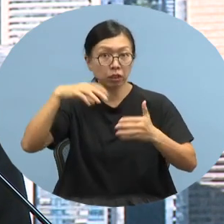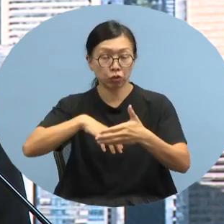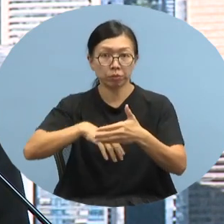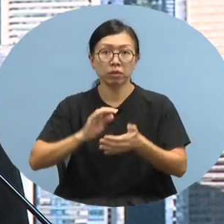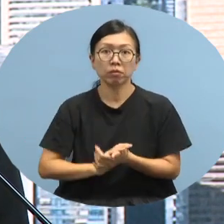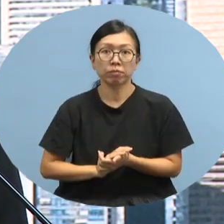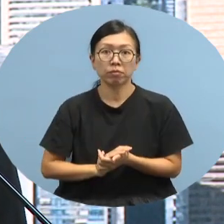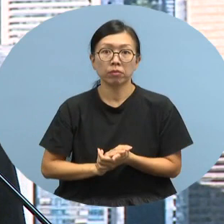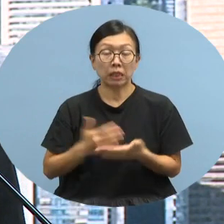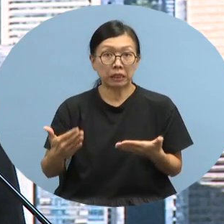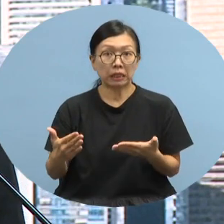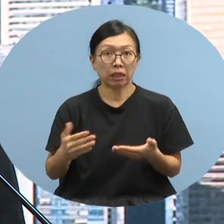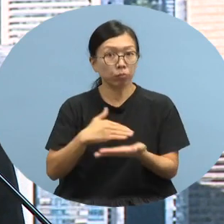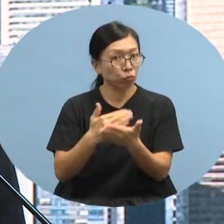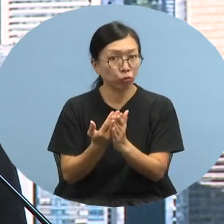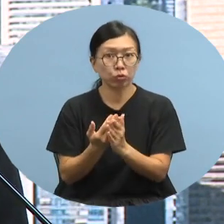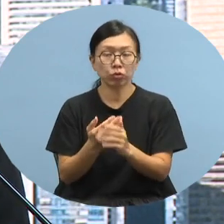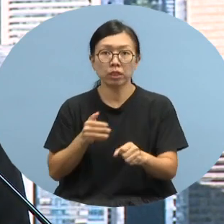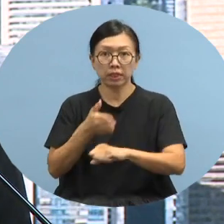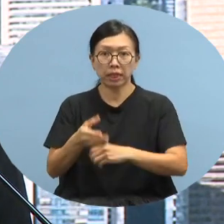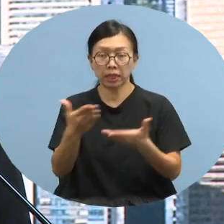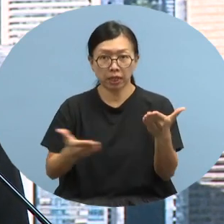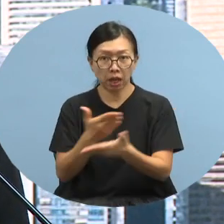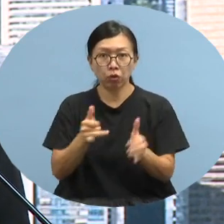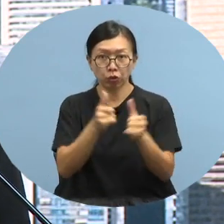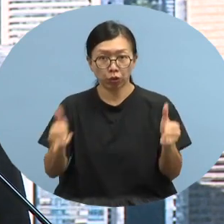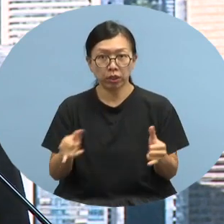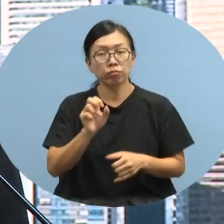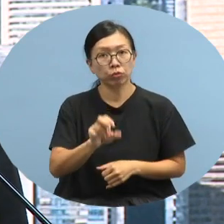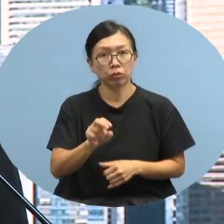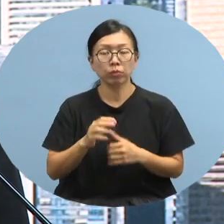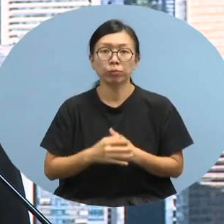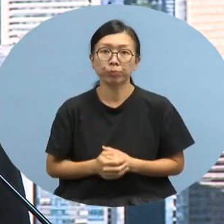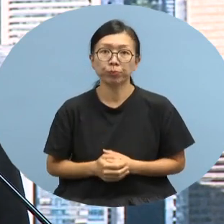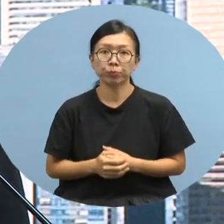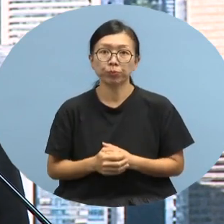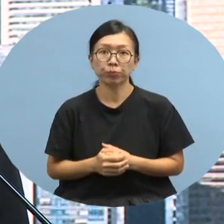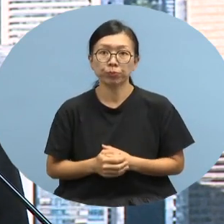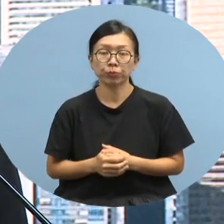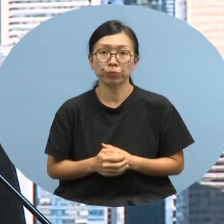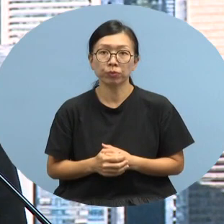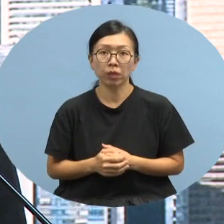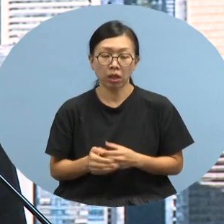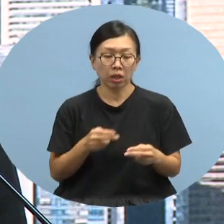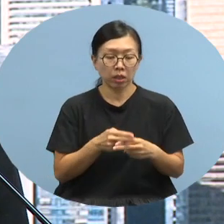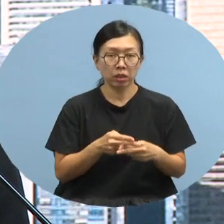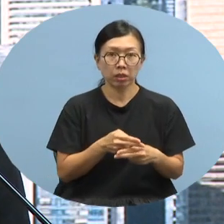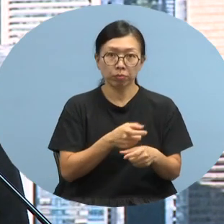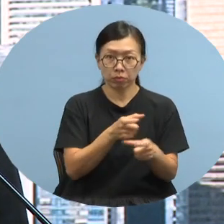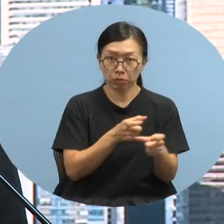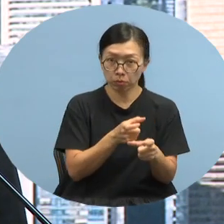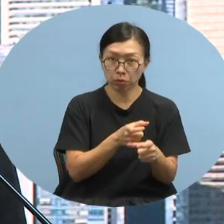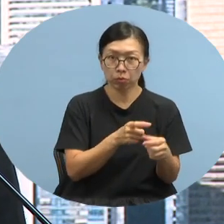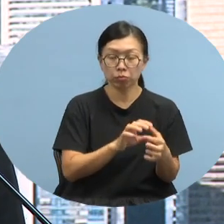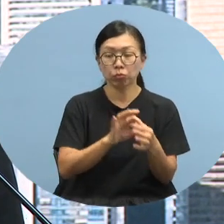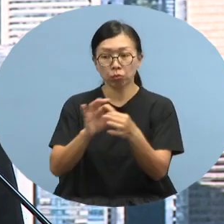致上咧維持現行各項社交距離嘅措施，包括咧係維持就住餐飲業務同